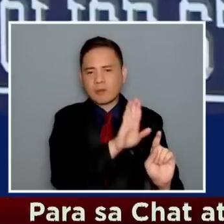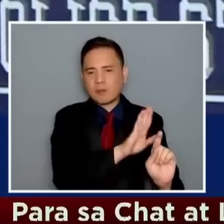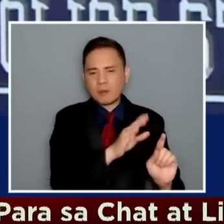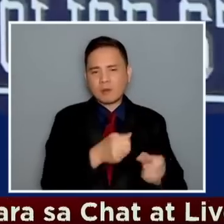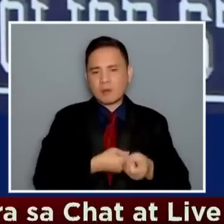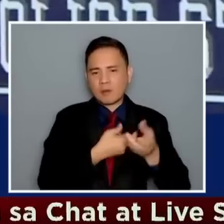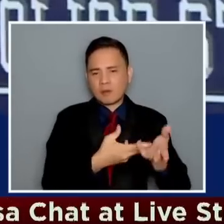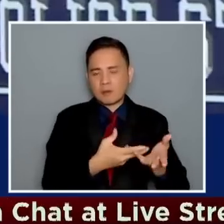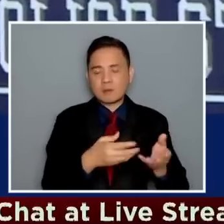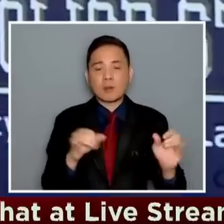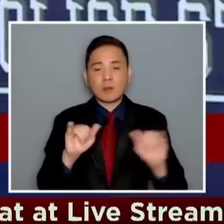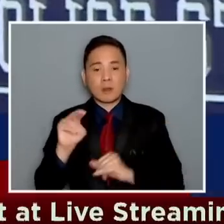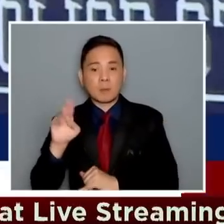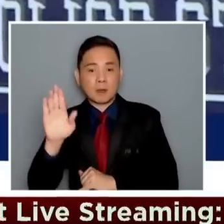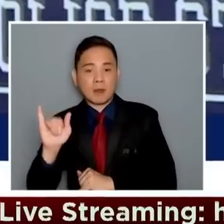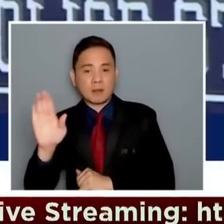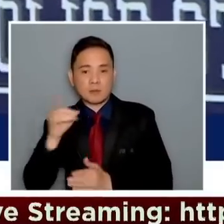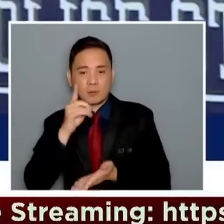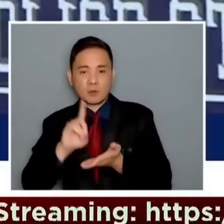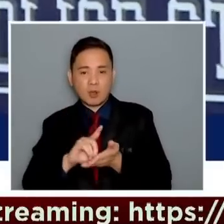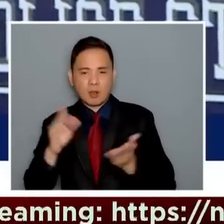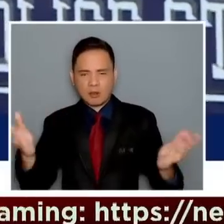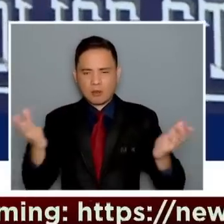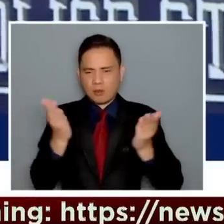With regards to the hazing,